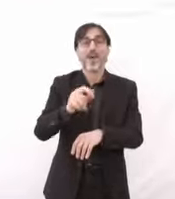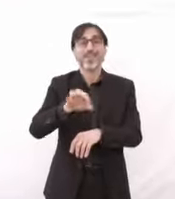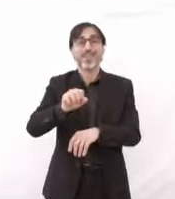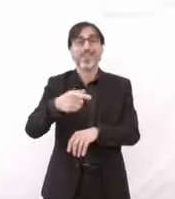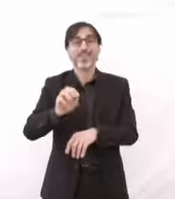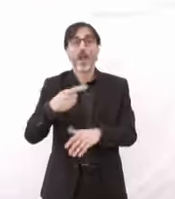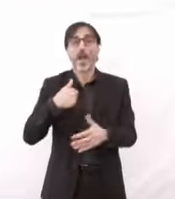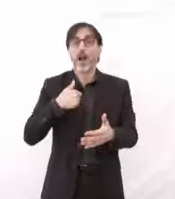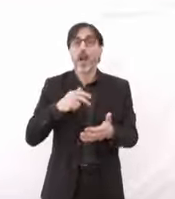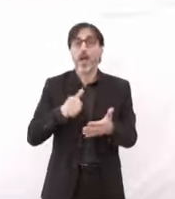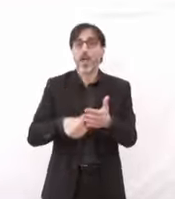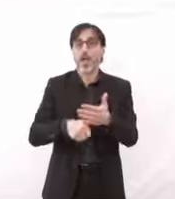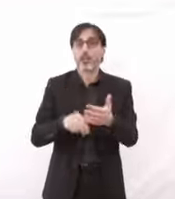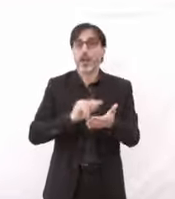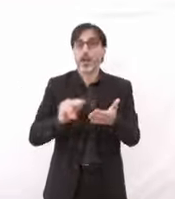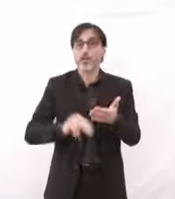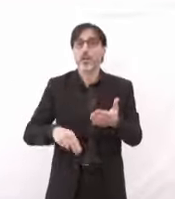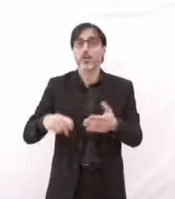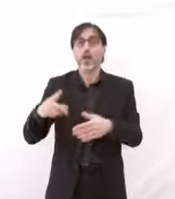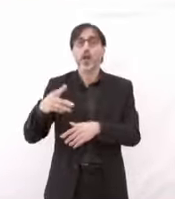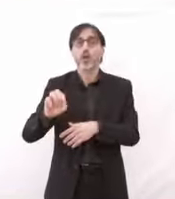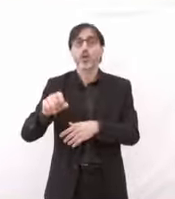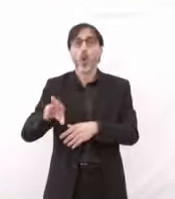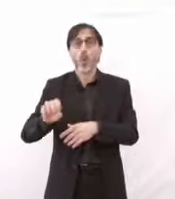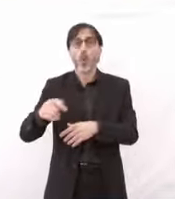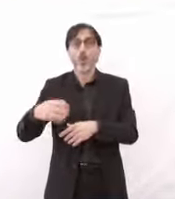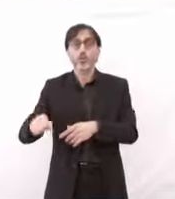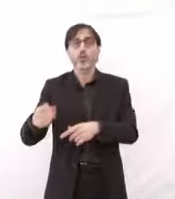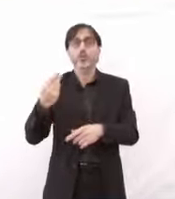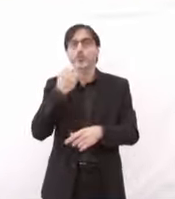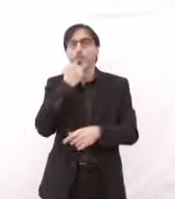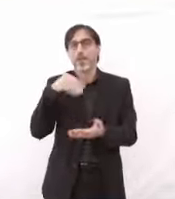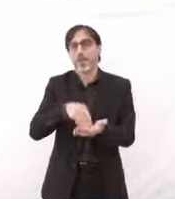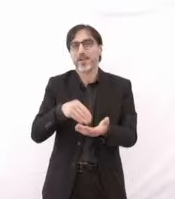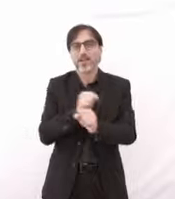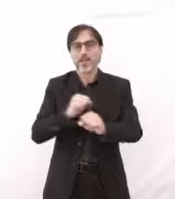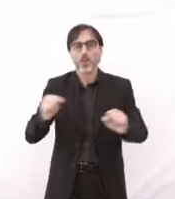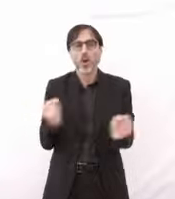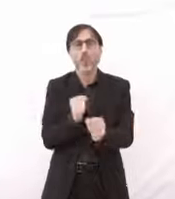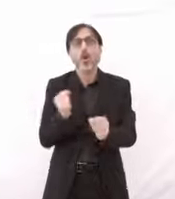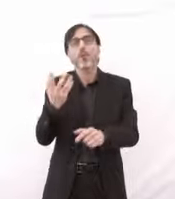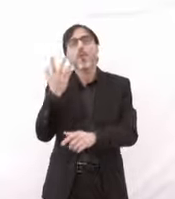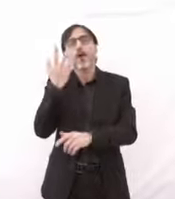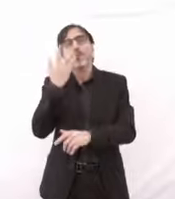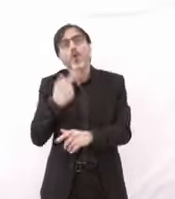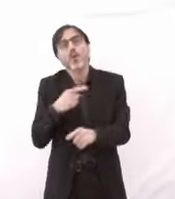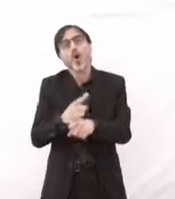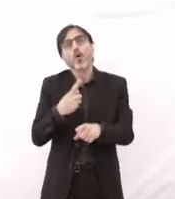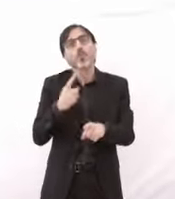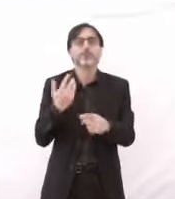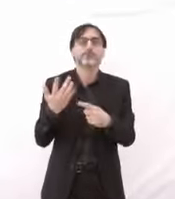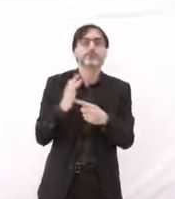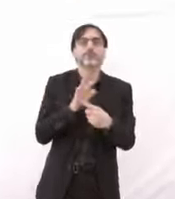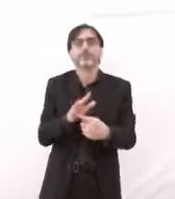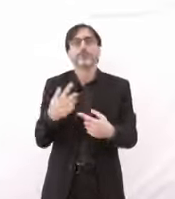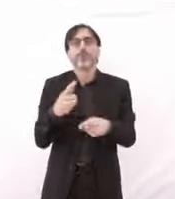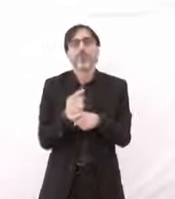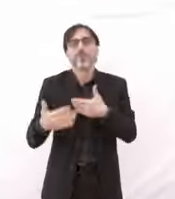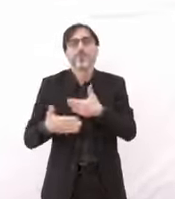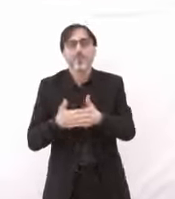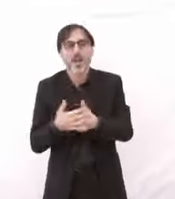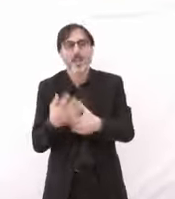una lettera a Don Luigi, scusandosi per non poter essere qui oggi, ma desiderando rappresentare il suo calore